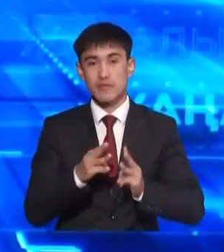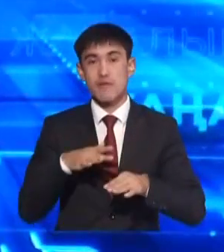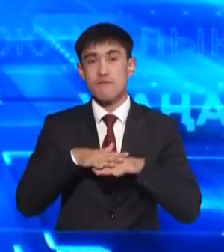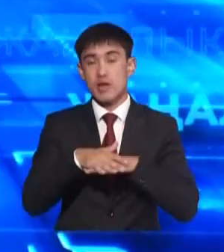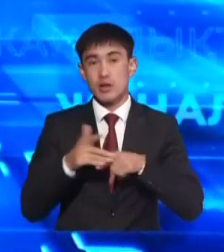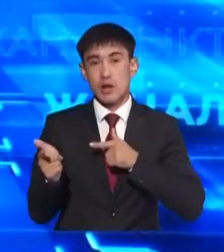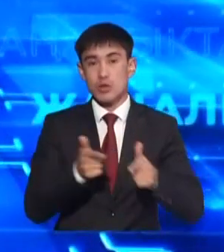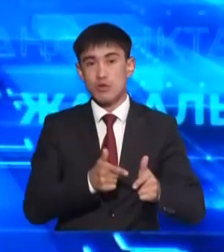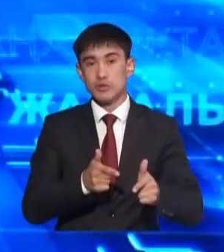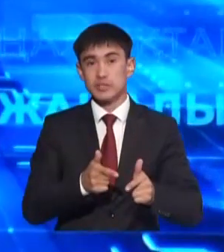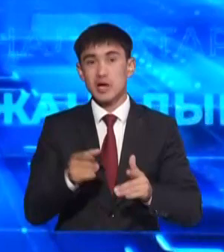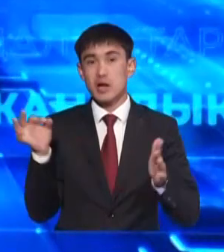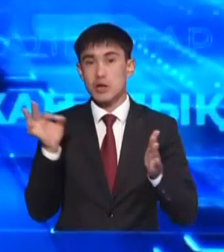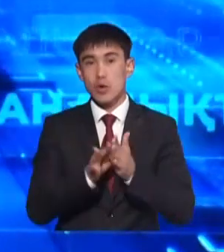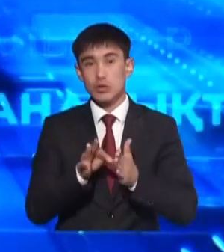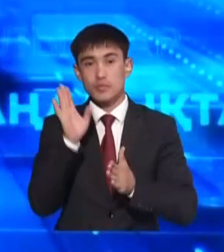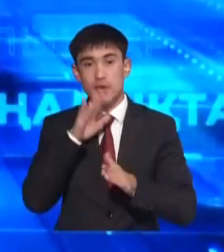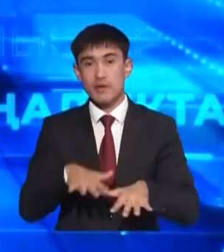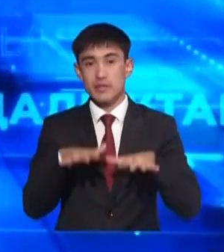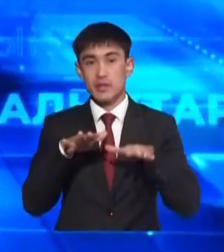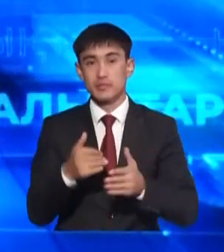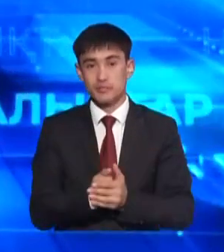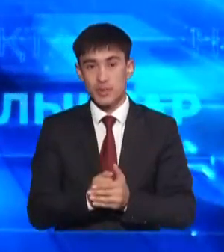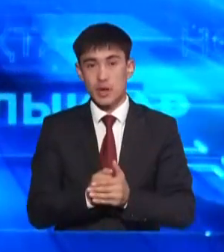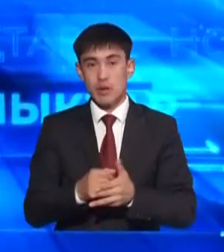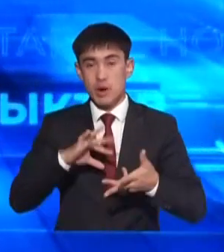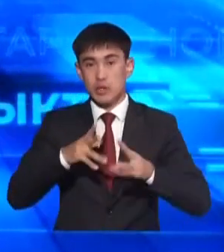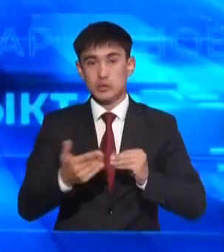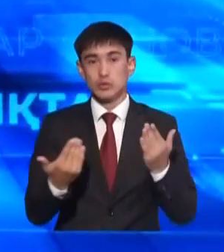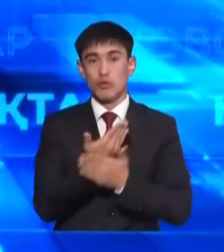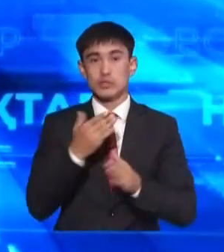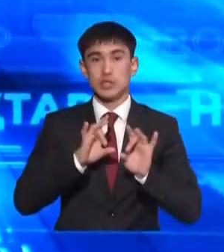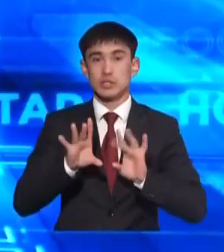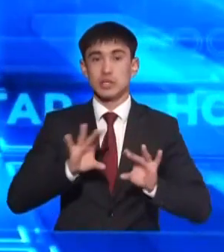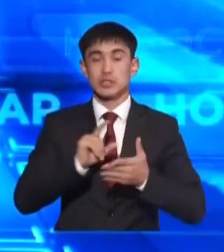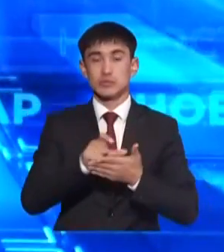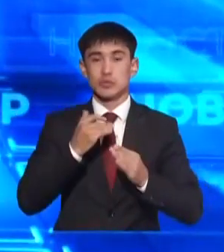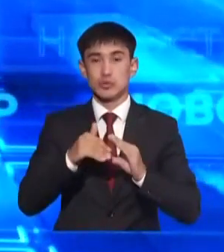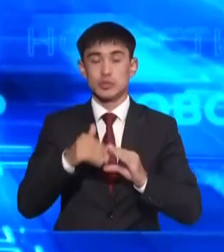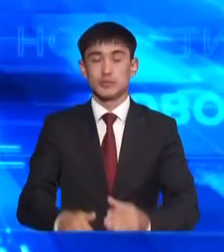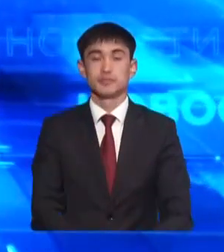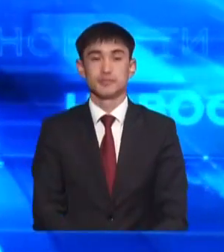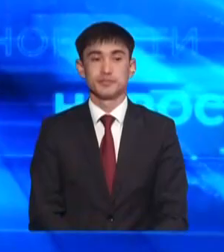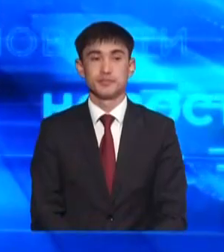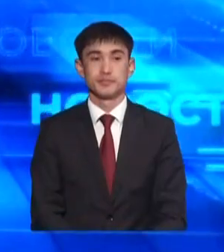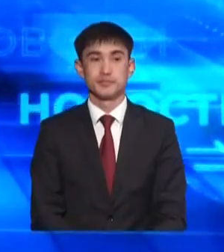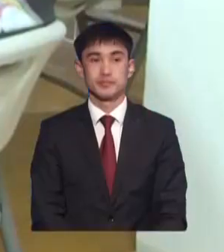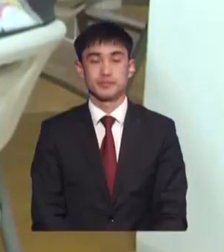Венгрия готовится к почти рекордным в кавычках наводнениям. Подборка зарубежных новостей в нашем следующем сюжете.